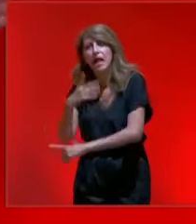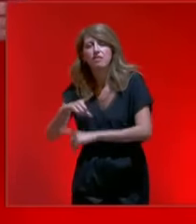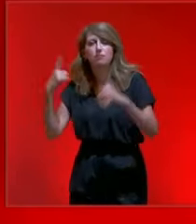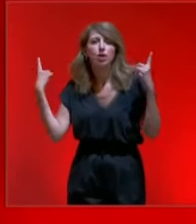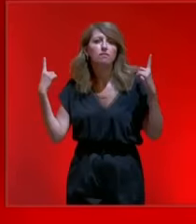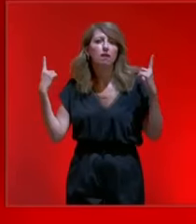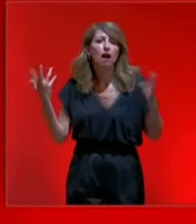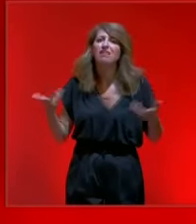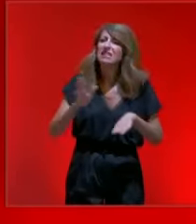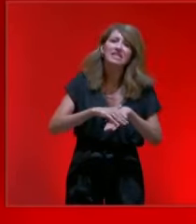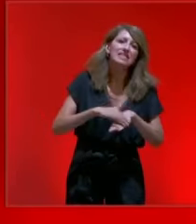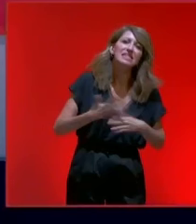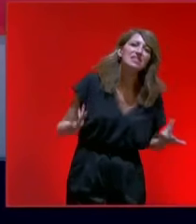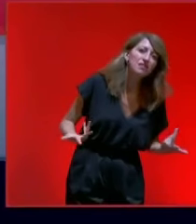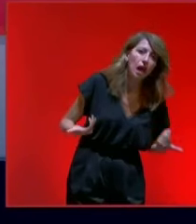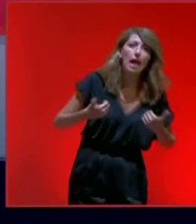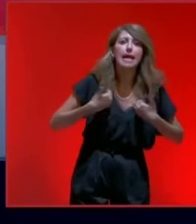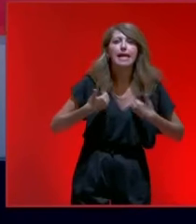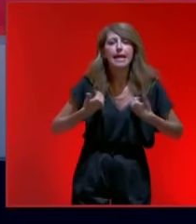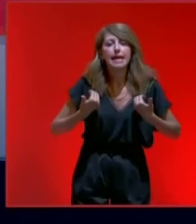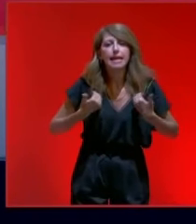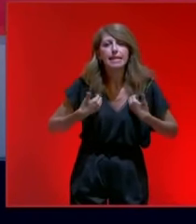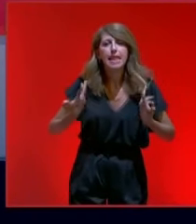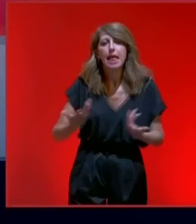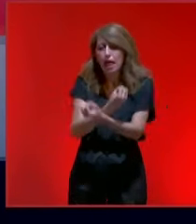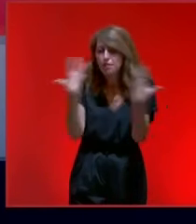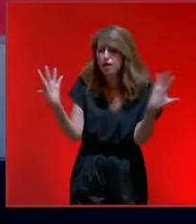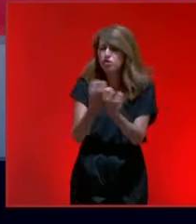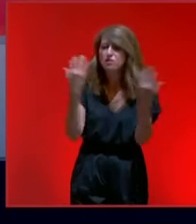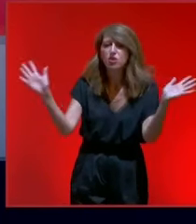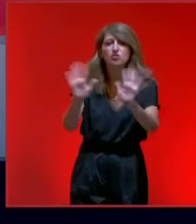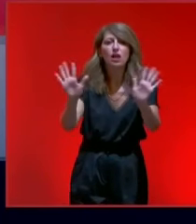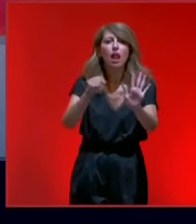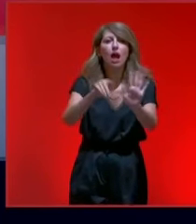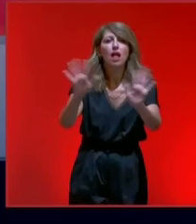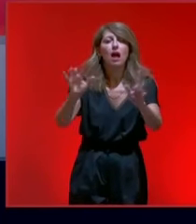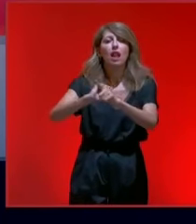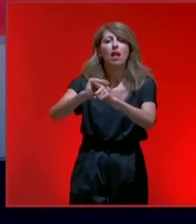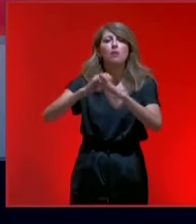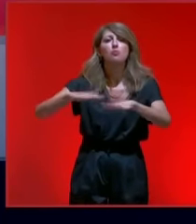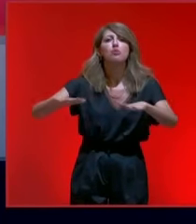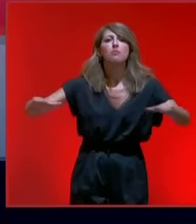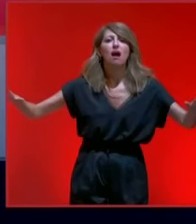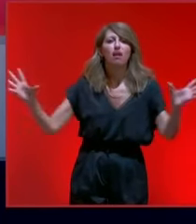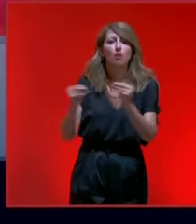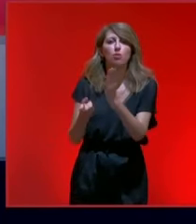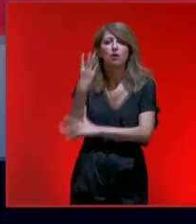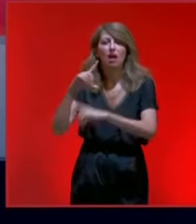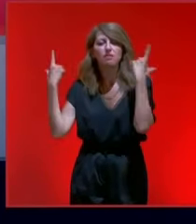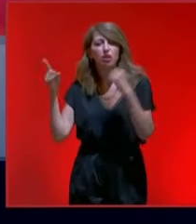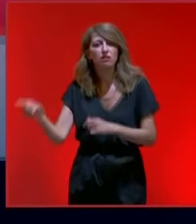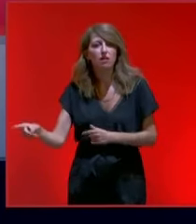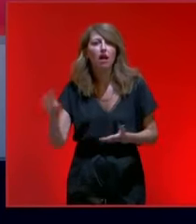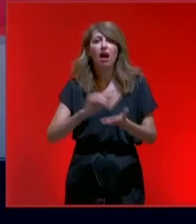τη σημαντικότητα δεν είχαμε αξιολογήσει, αλλά χάσαμε και κοφαντικά στη μεσαία τάξη, στους αυτοαπασχολούμενους, στους ιδιοκτήτες μικρών